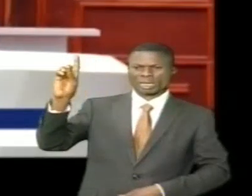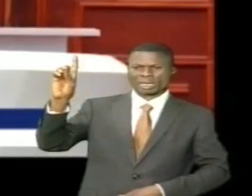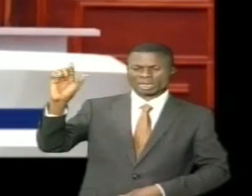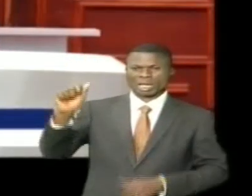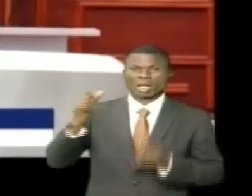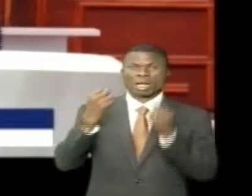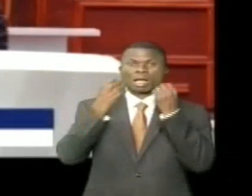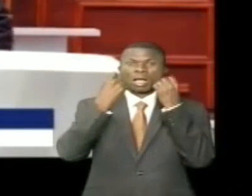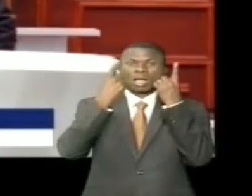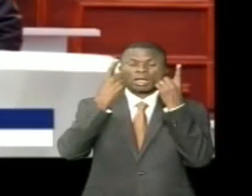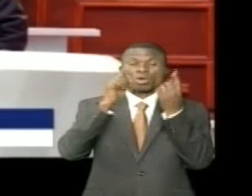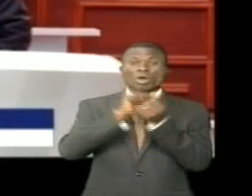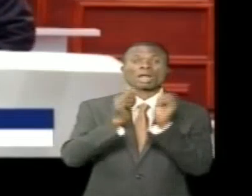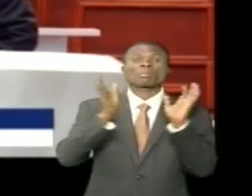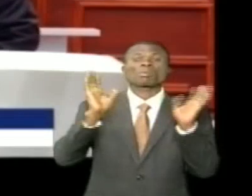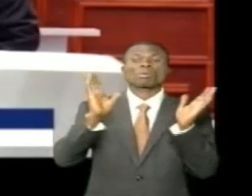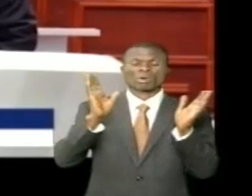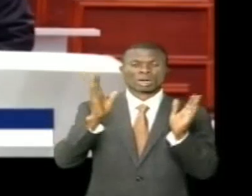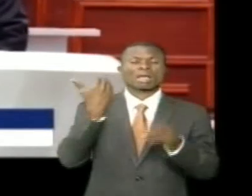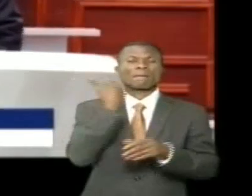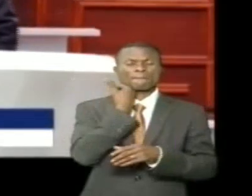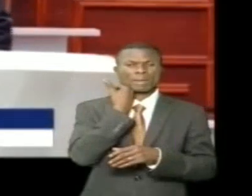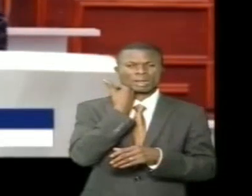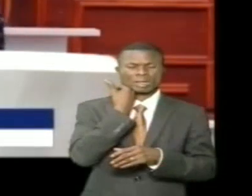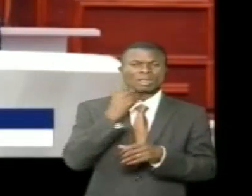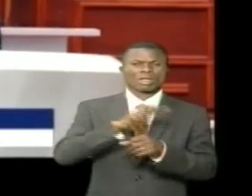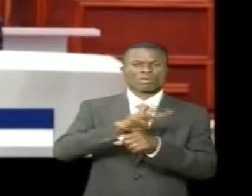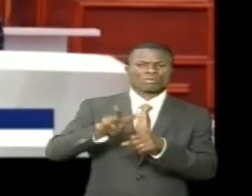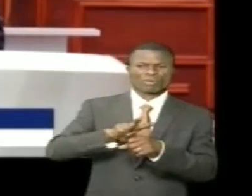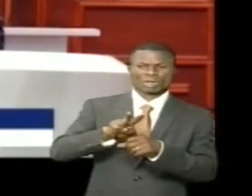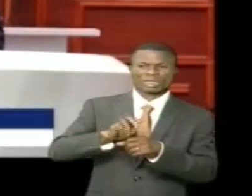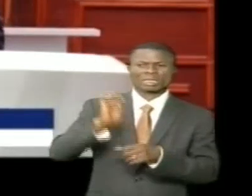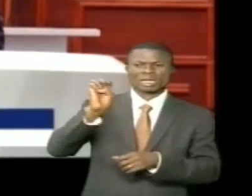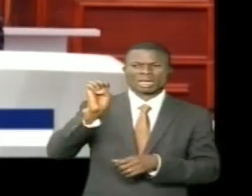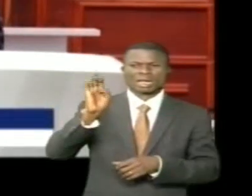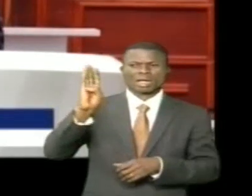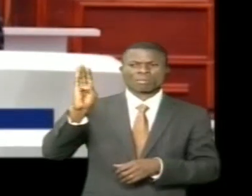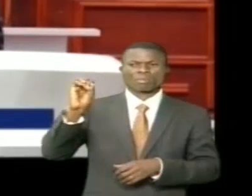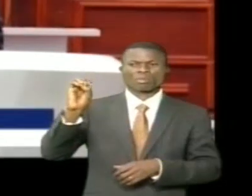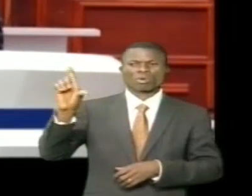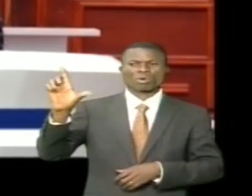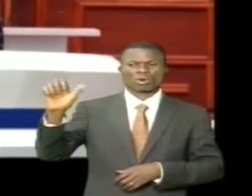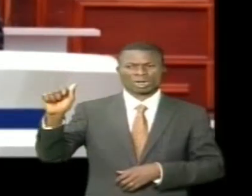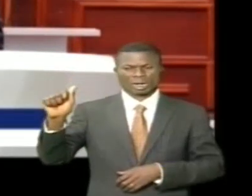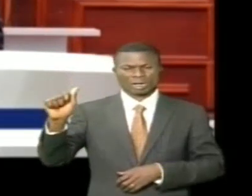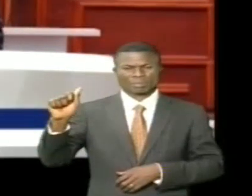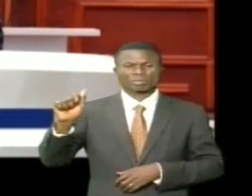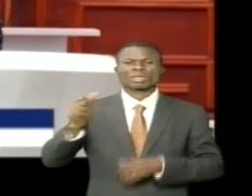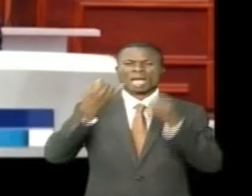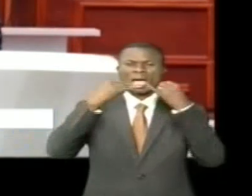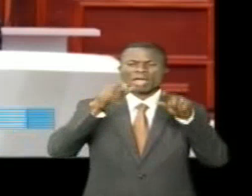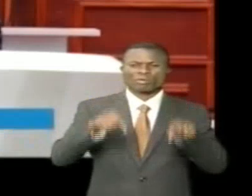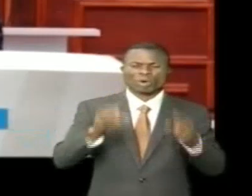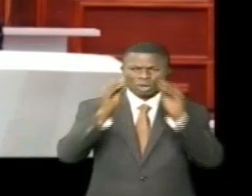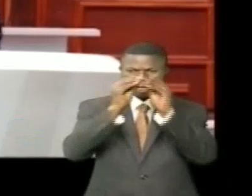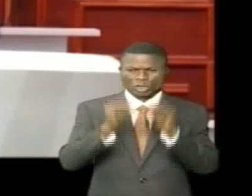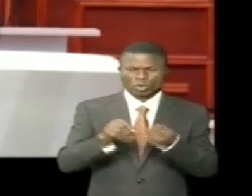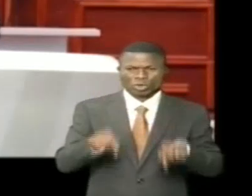par des cas testés positifs à maladie à virus Ebola. Les données actuelles qui nous ont été